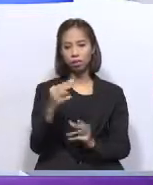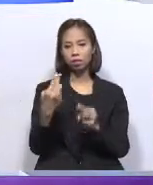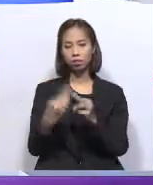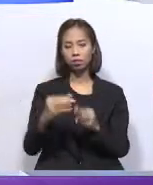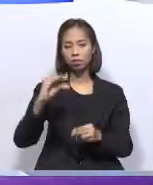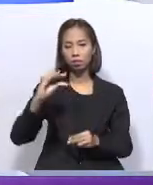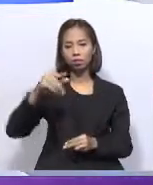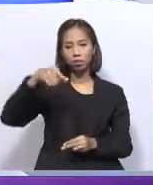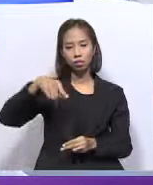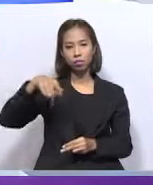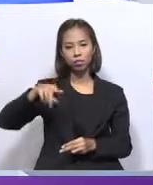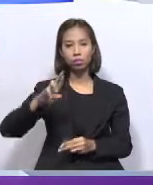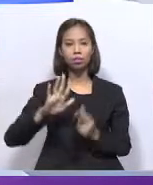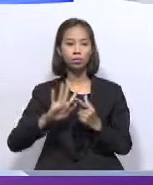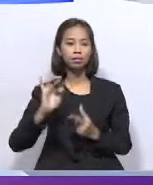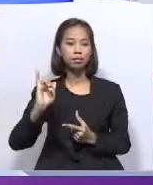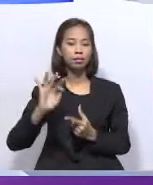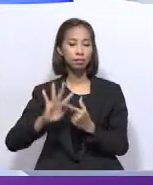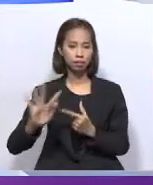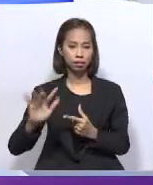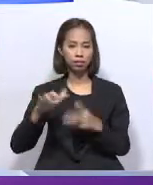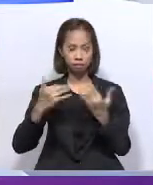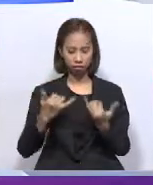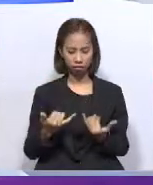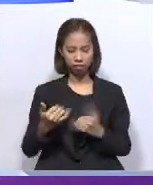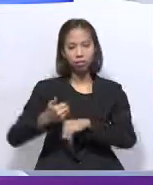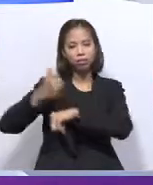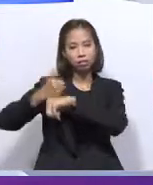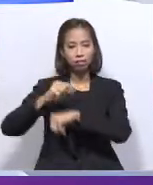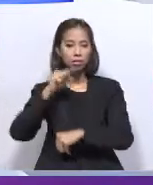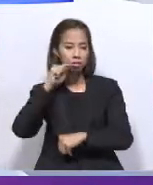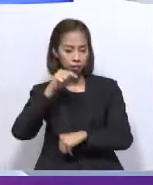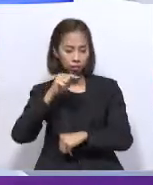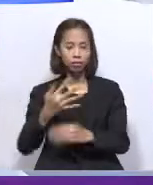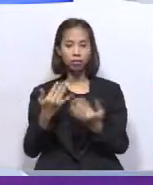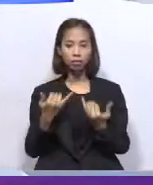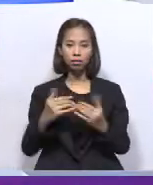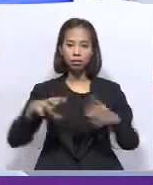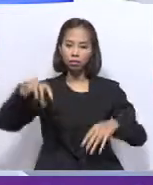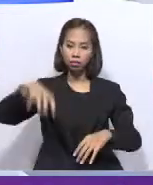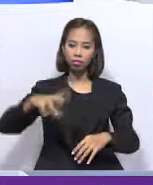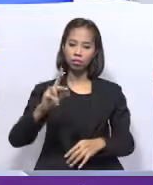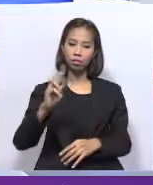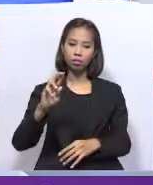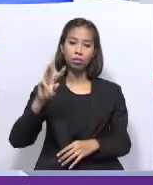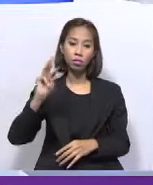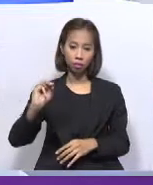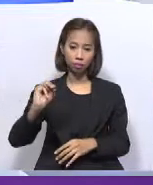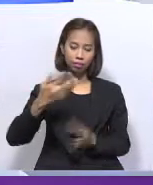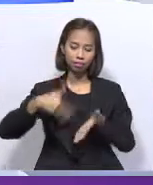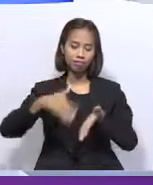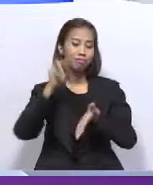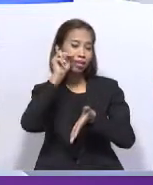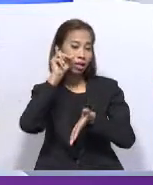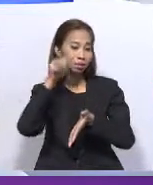าโดยล่าสุดเองค่ะอธิบดีกรมชลประทานก็สั่งให้สำนักบริหารจัดการน้ำและอุทกวิทยากรมชลประทานประสานหน่วยงานที่เกี่ยวข้